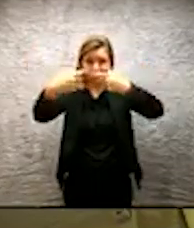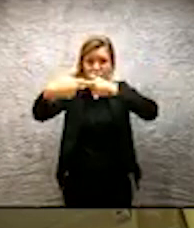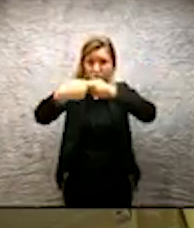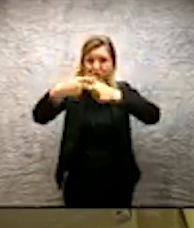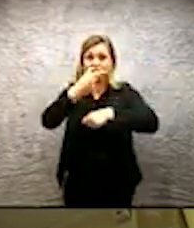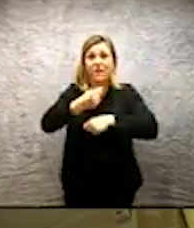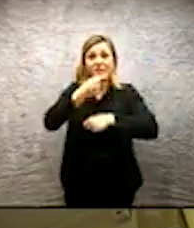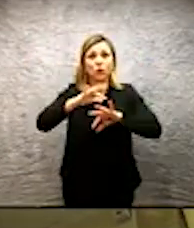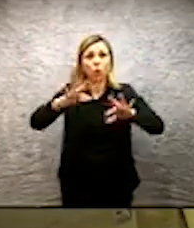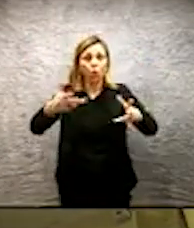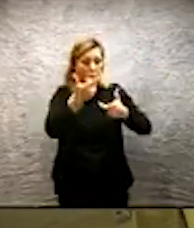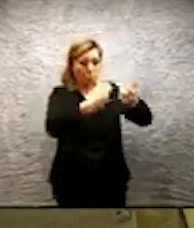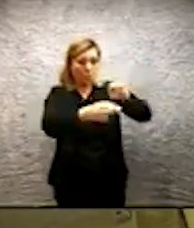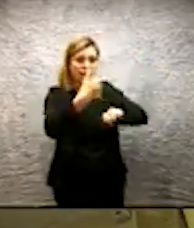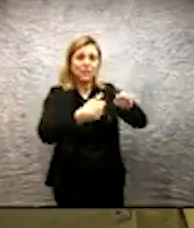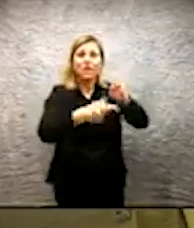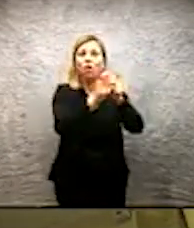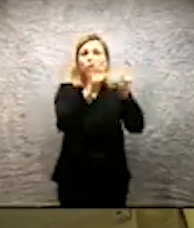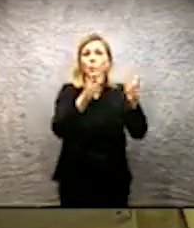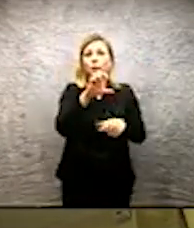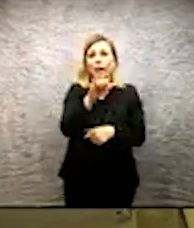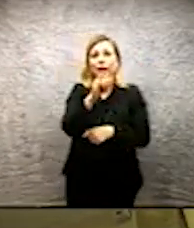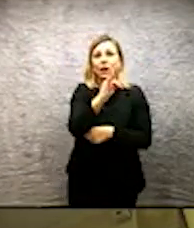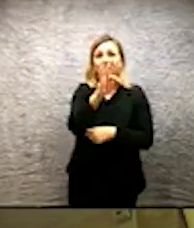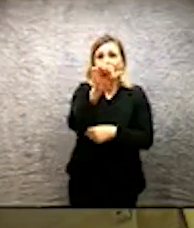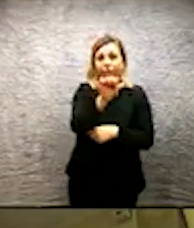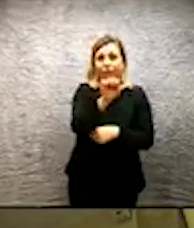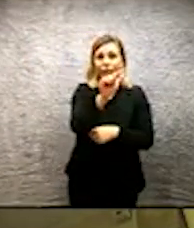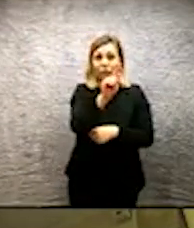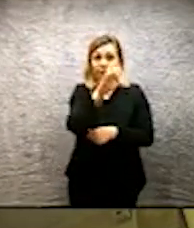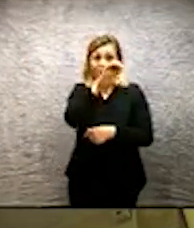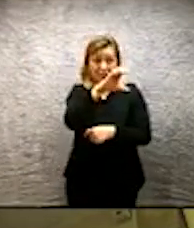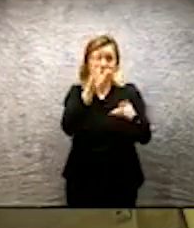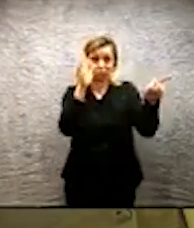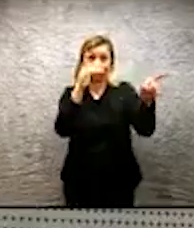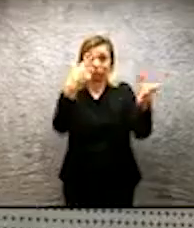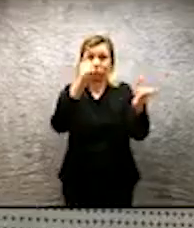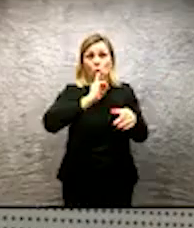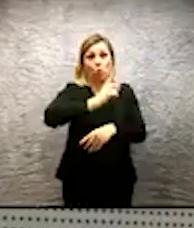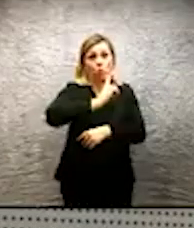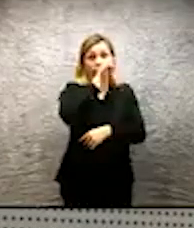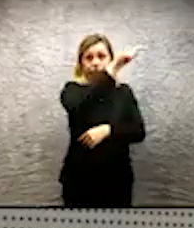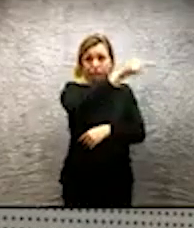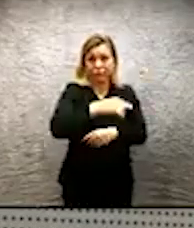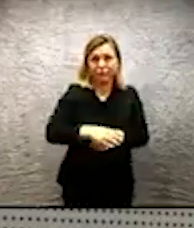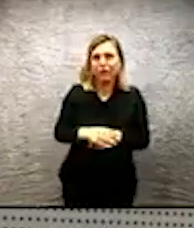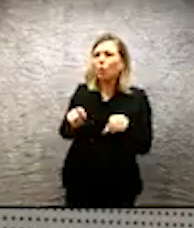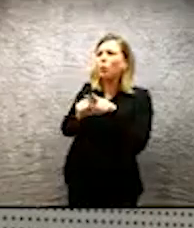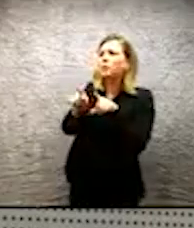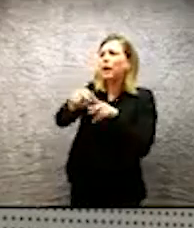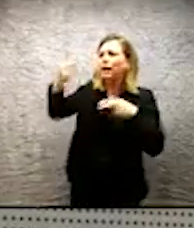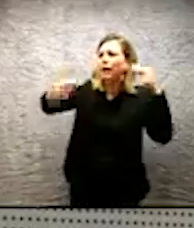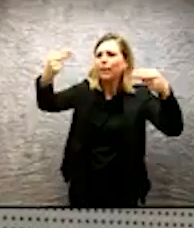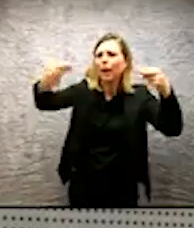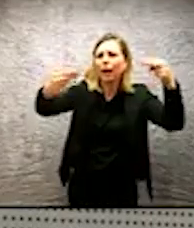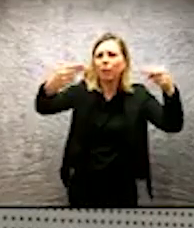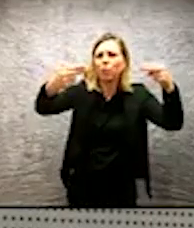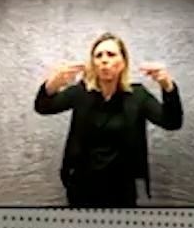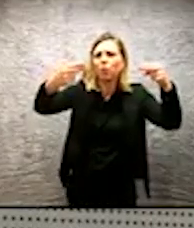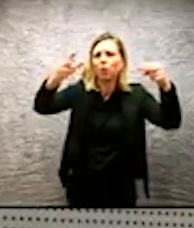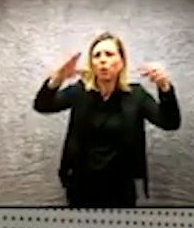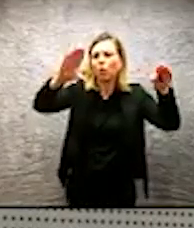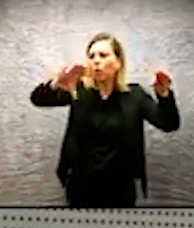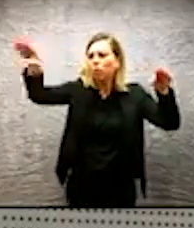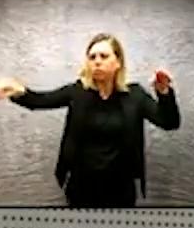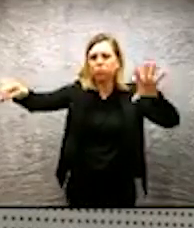oui. Il existe toujours des caméras mobiles ? Deux. Okay. Nomades. Nomades, merci.